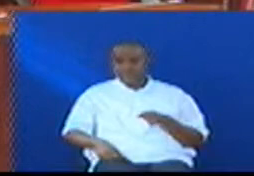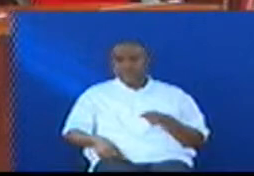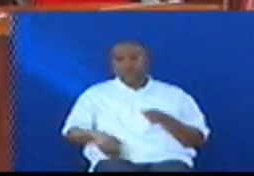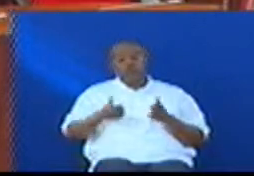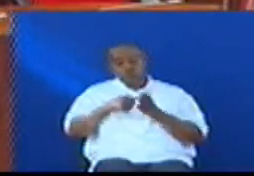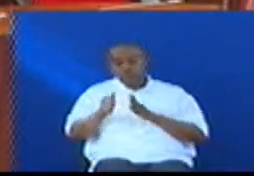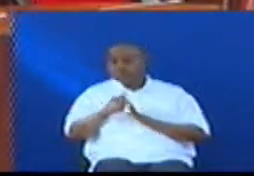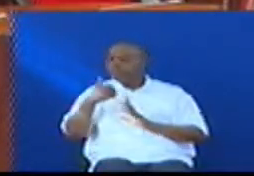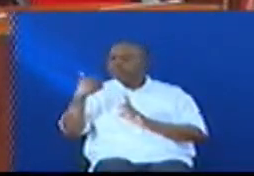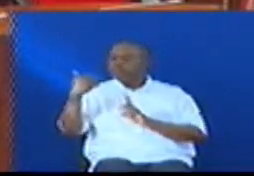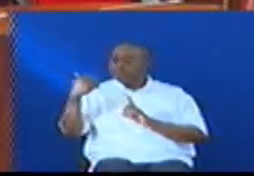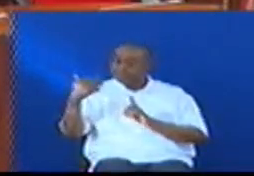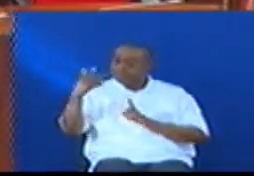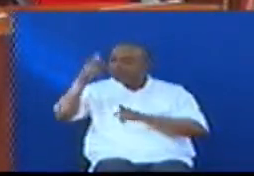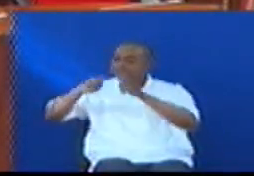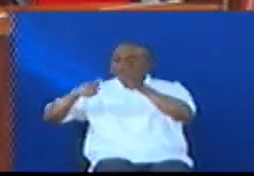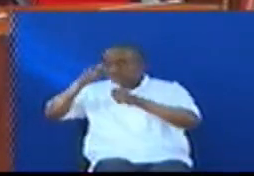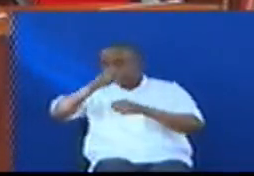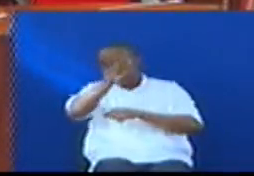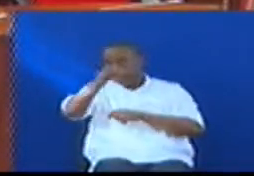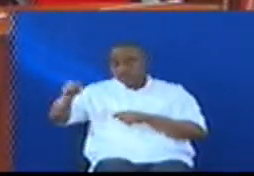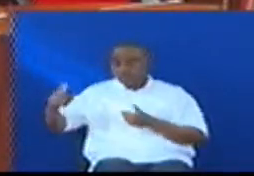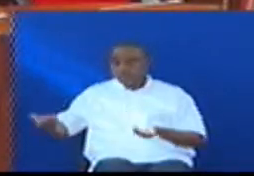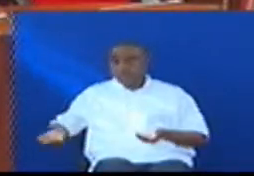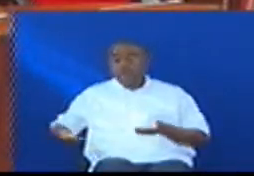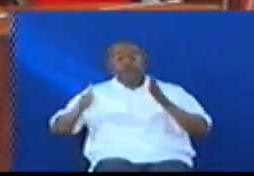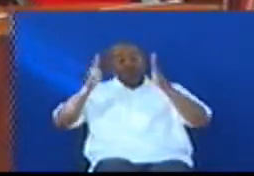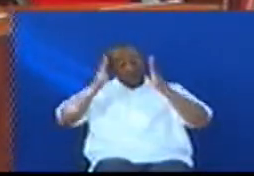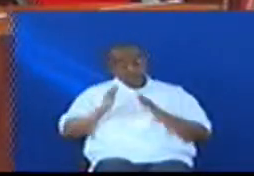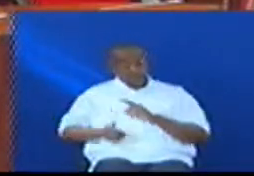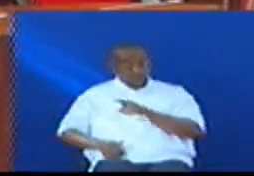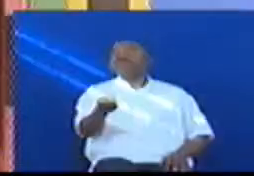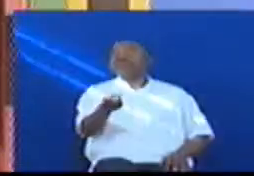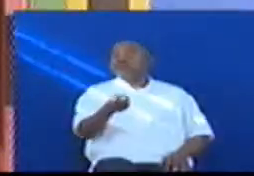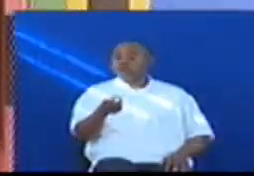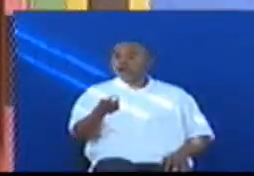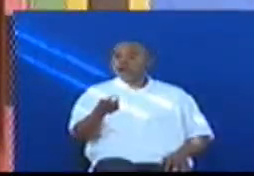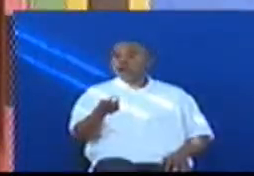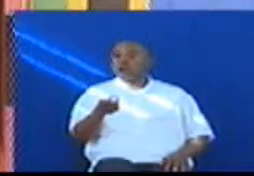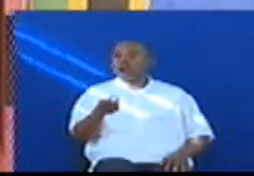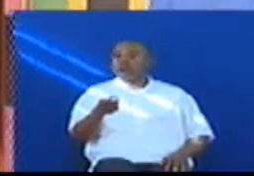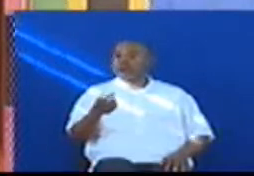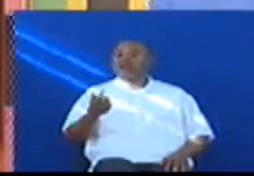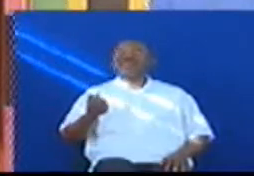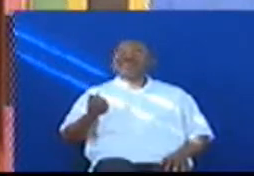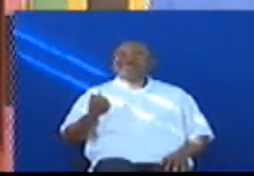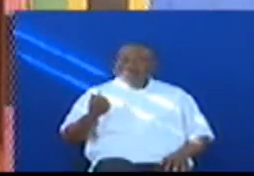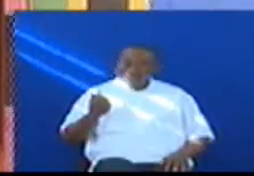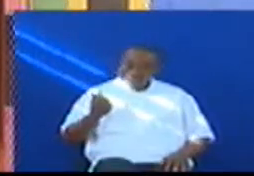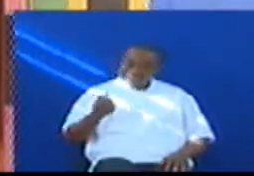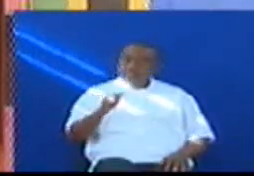mafao. Mheshimiwa, kamati haijaeleza kabisa alichozungumza. Trillion